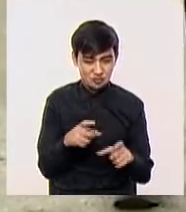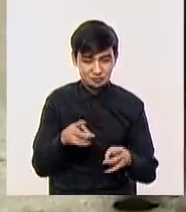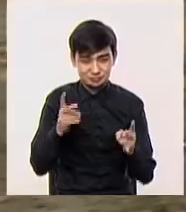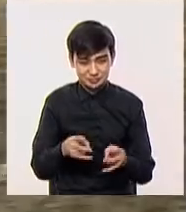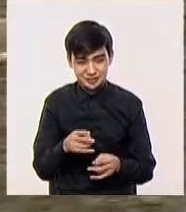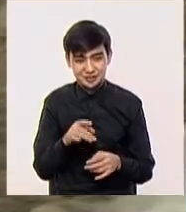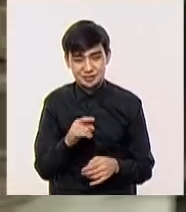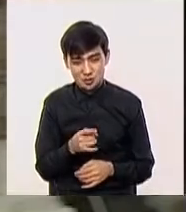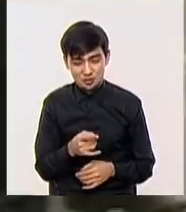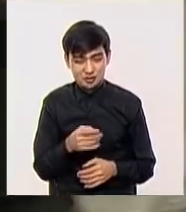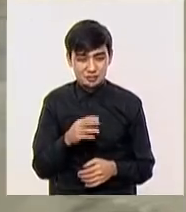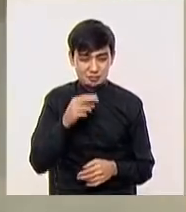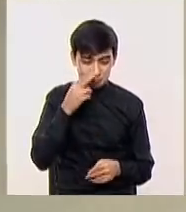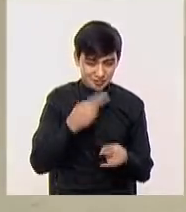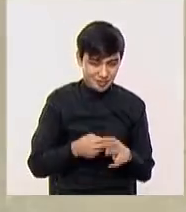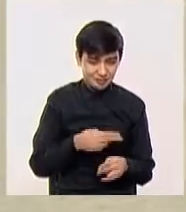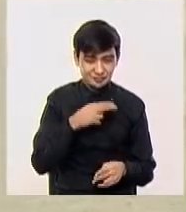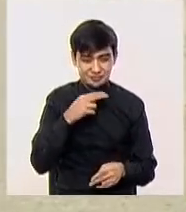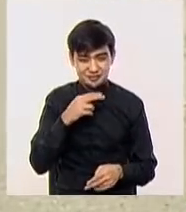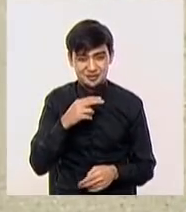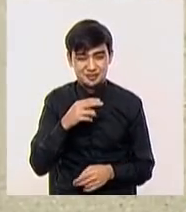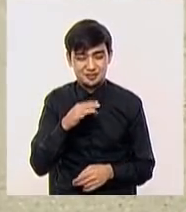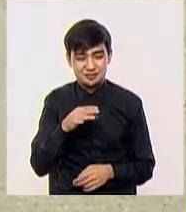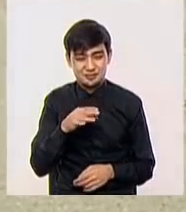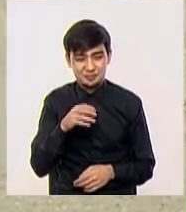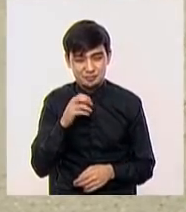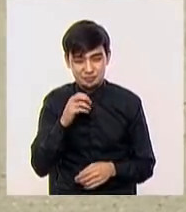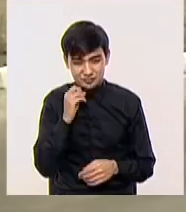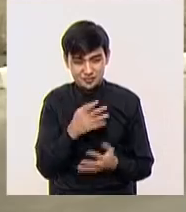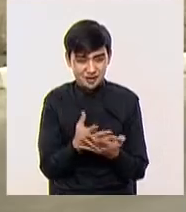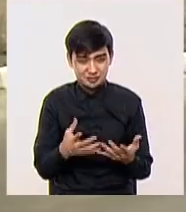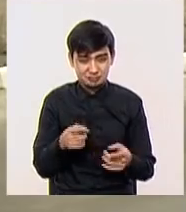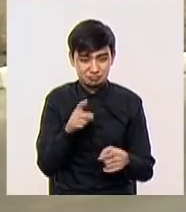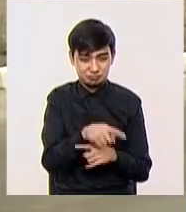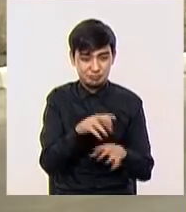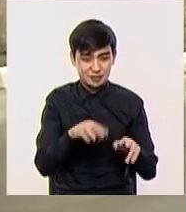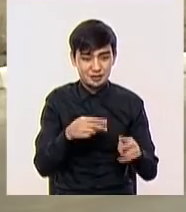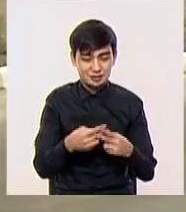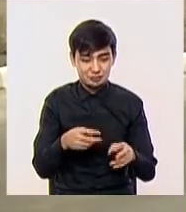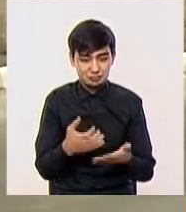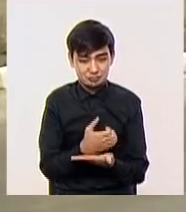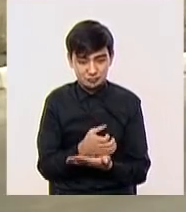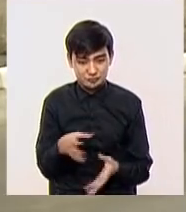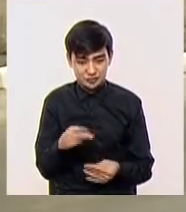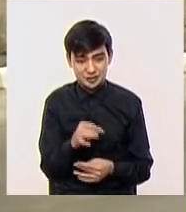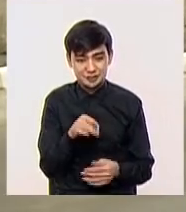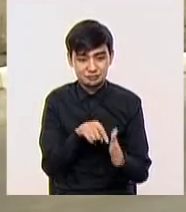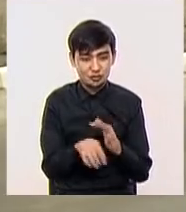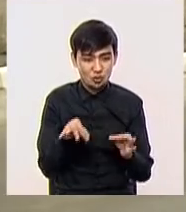алған баласын, ағасын, інісін осы мекемеден тауып жатыр. Ішкі істер министрлігі қылмыстық атқару жүйесі комитетіне